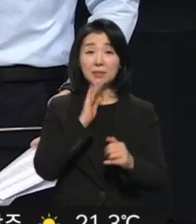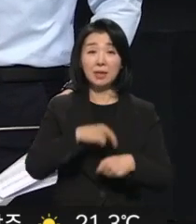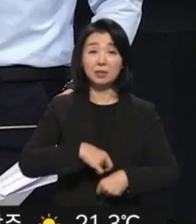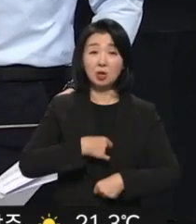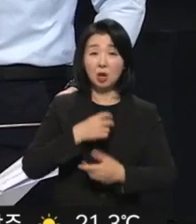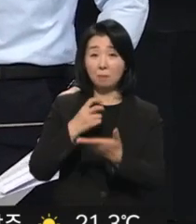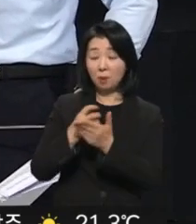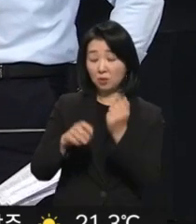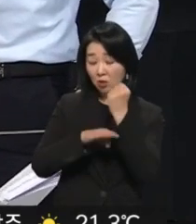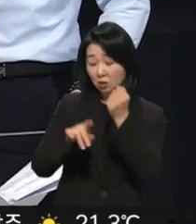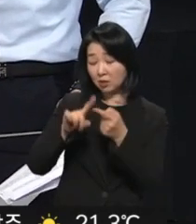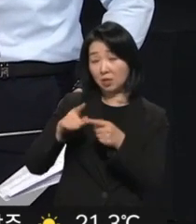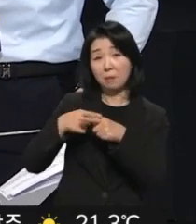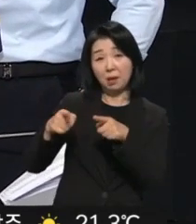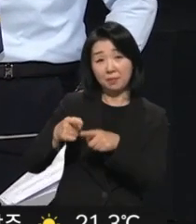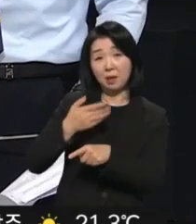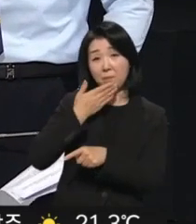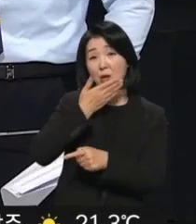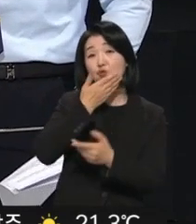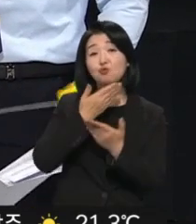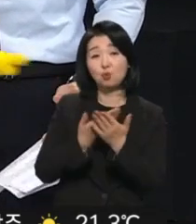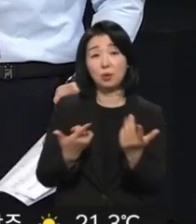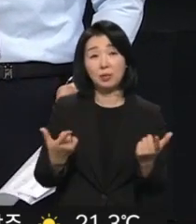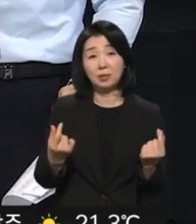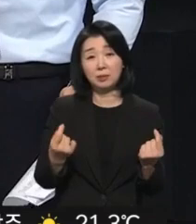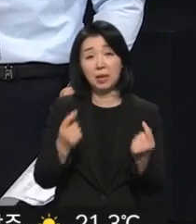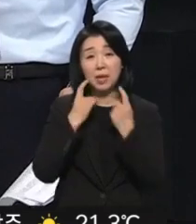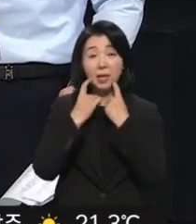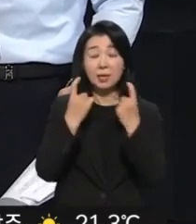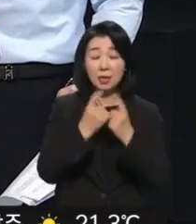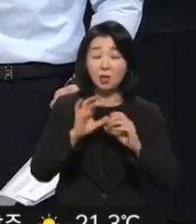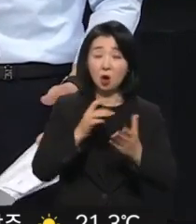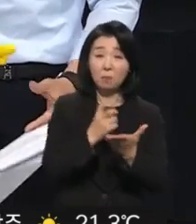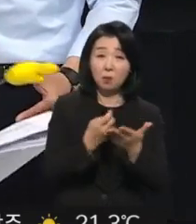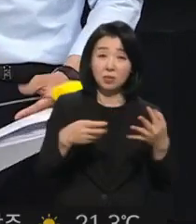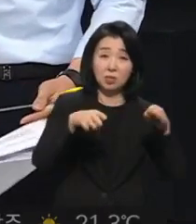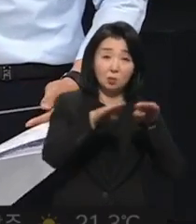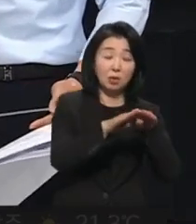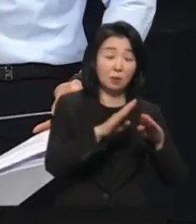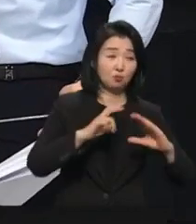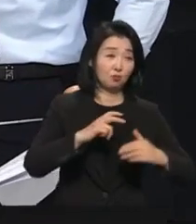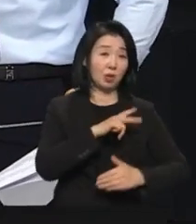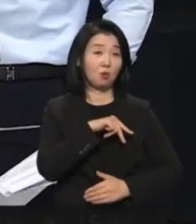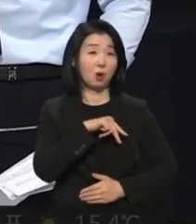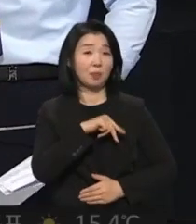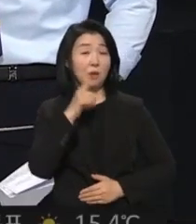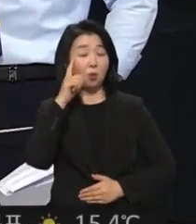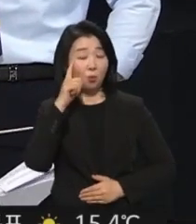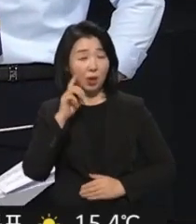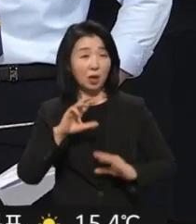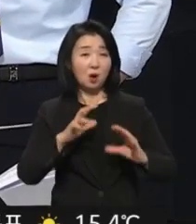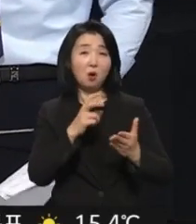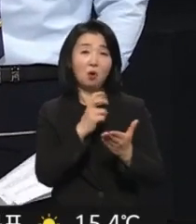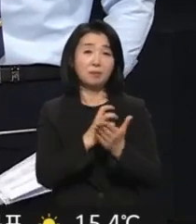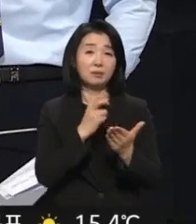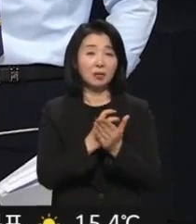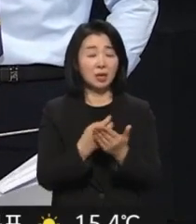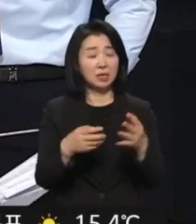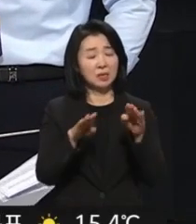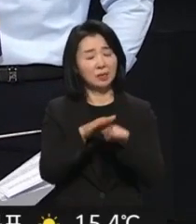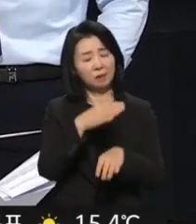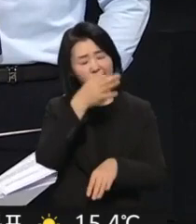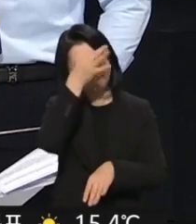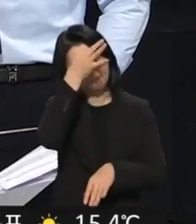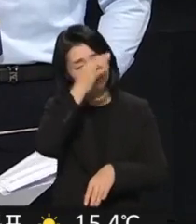근거에 따라 판단을 내리는 게 주요 업무죠. 각 개인이 헌법기관이라는 국회의원이 헌재의 기능에 의문을 표한